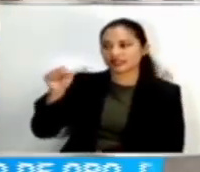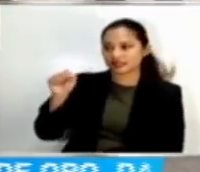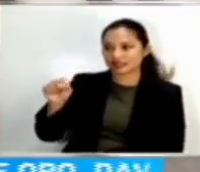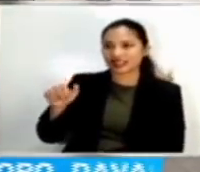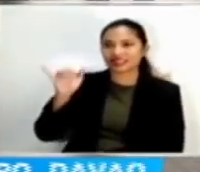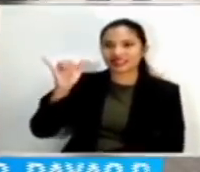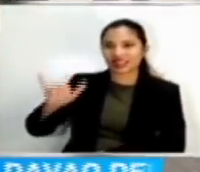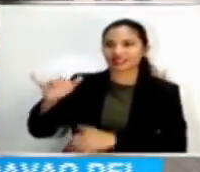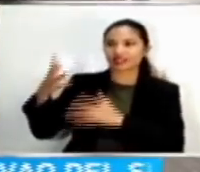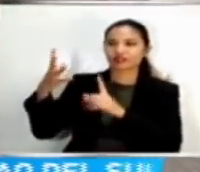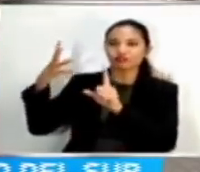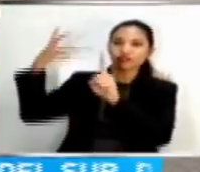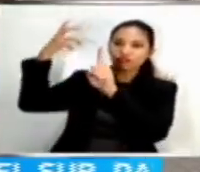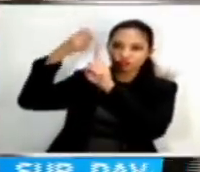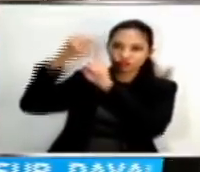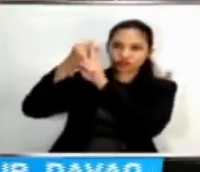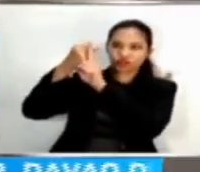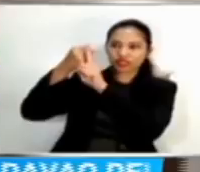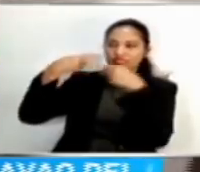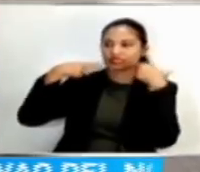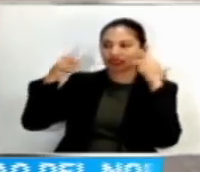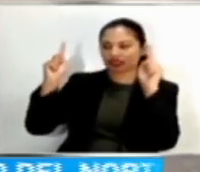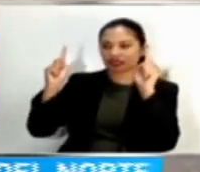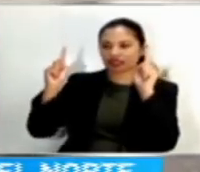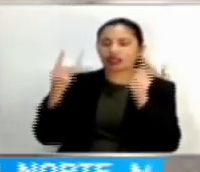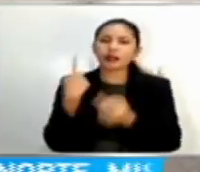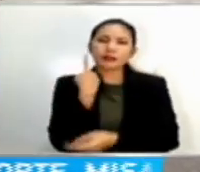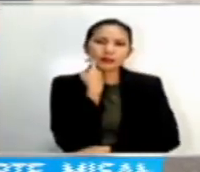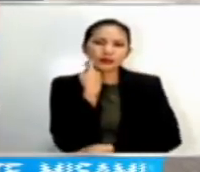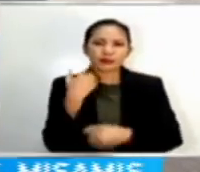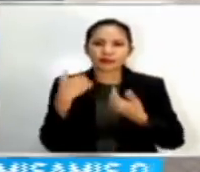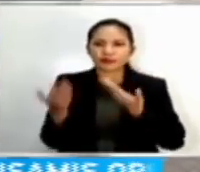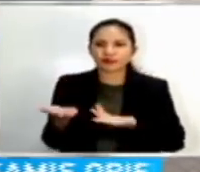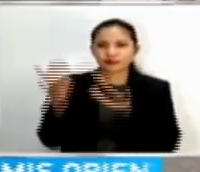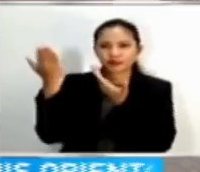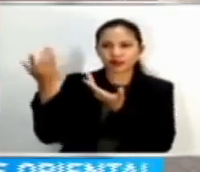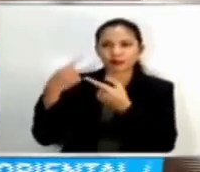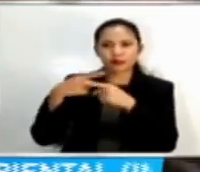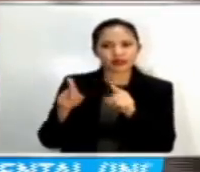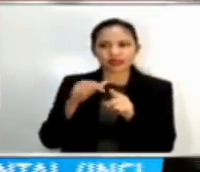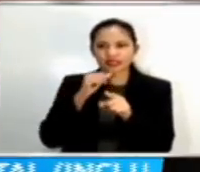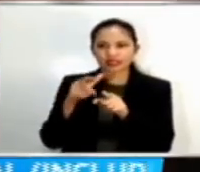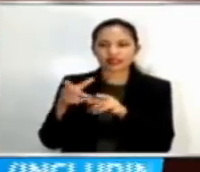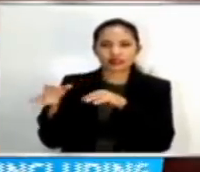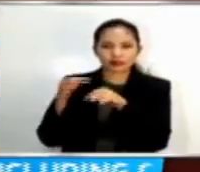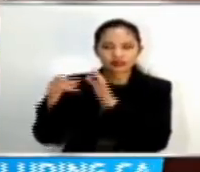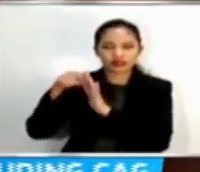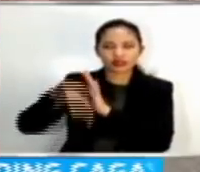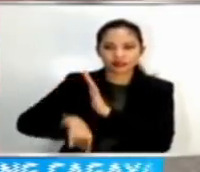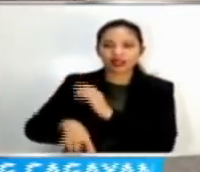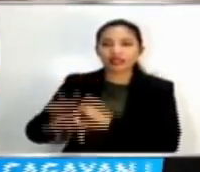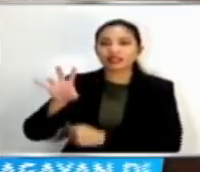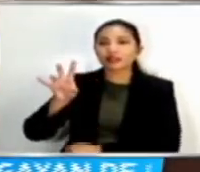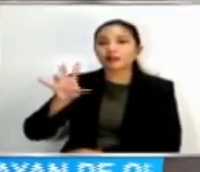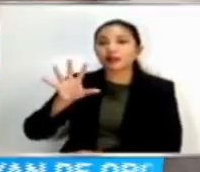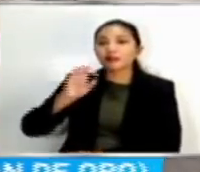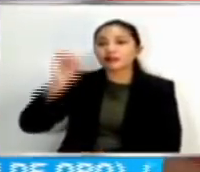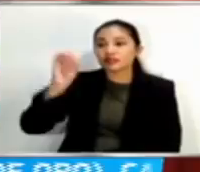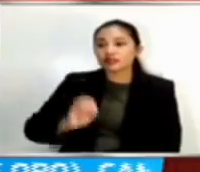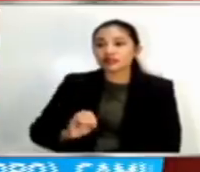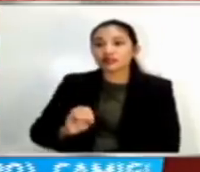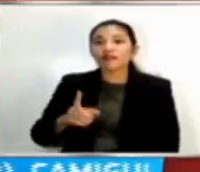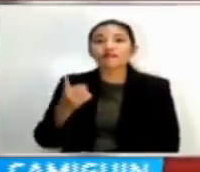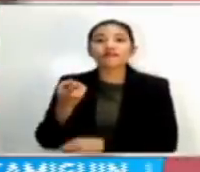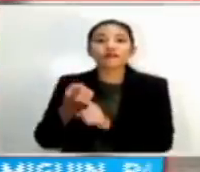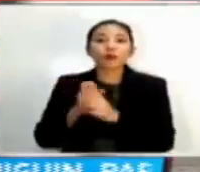Actually, nailabas ko na yan dati pero hindi siya masyadong na-cover. Yung 75% based sa reproduction number ng